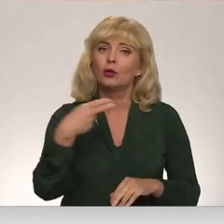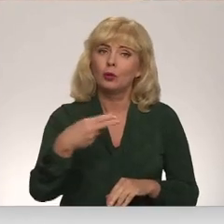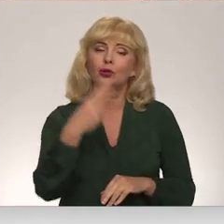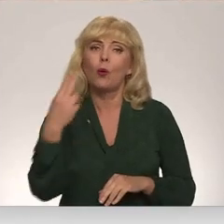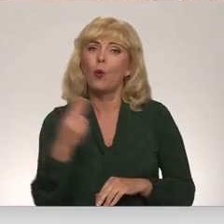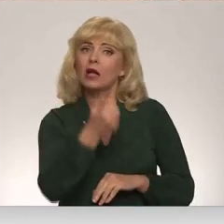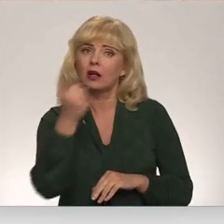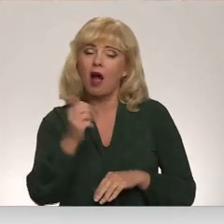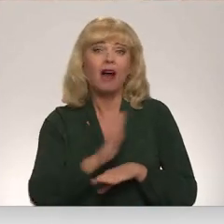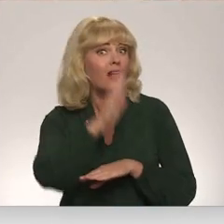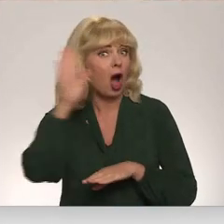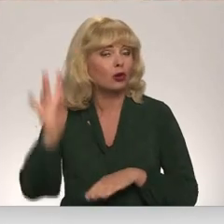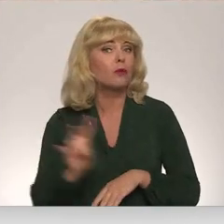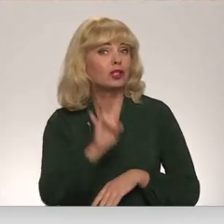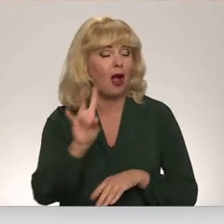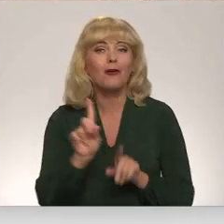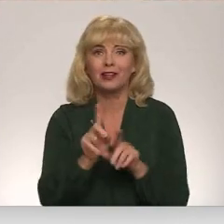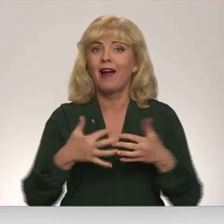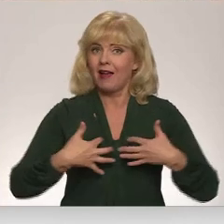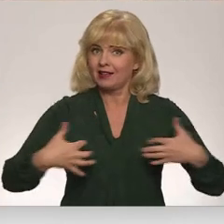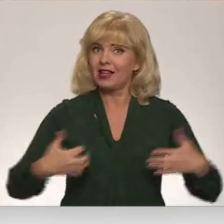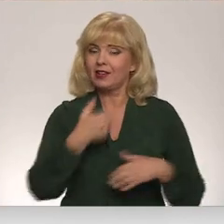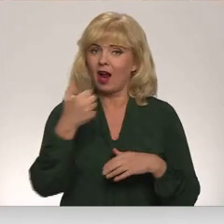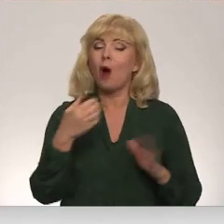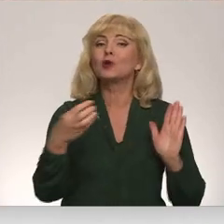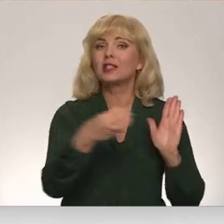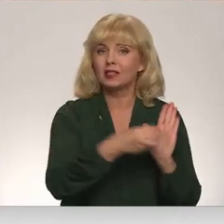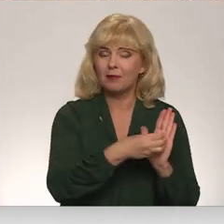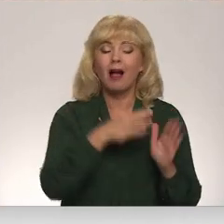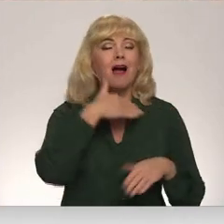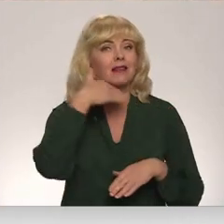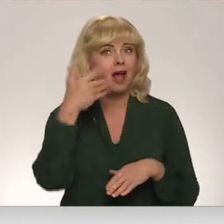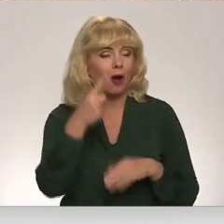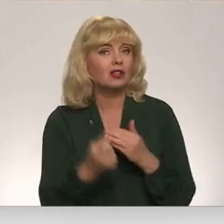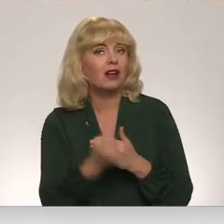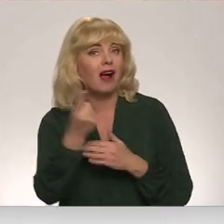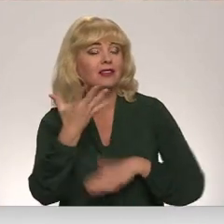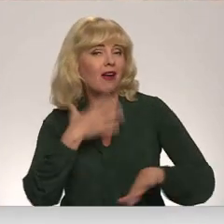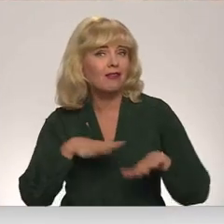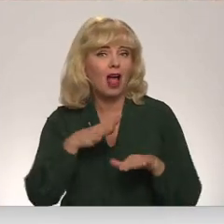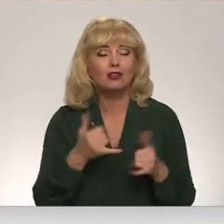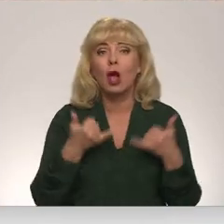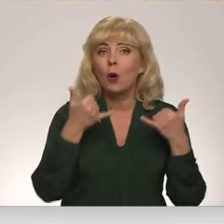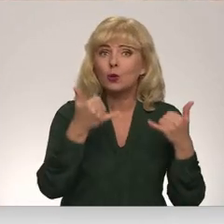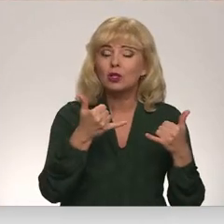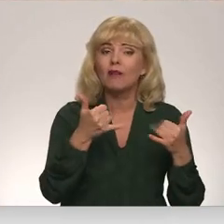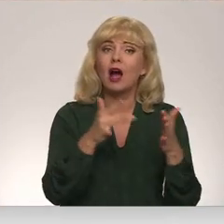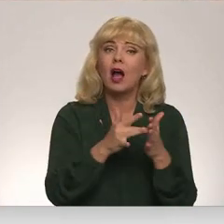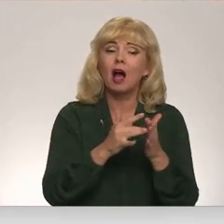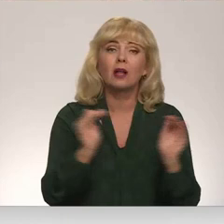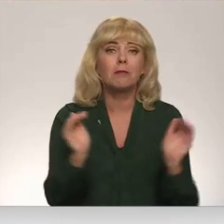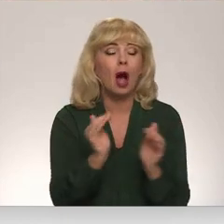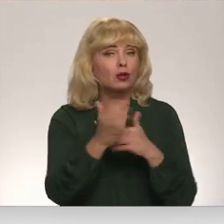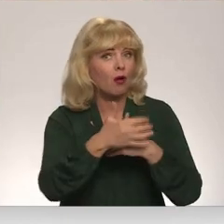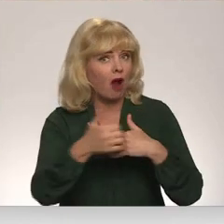2022. Gads pēc austrumu horoskopa ir tīģera gads un simboliski, ka daudziem var rasties vēlēšanās uzdāvināt kādam mazāko